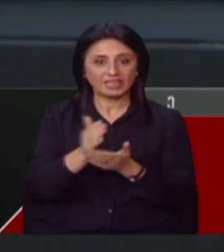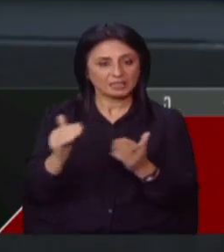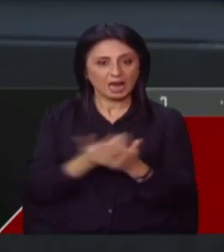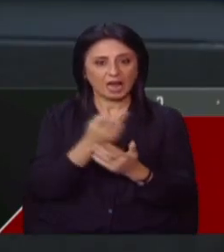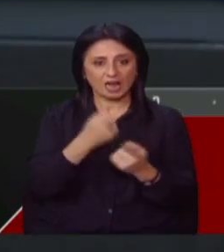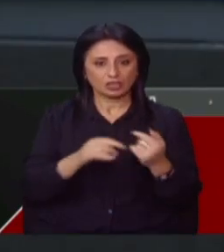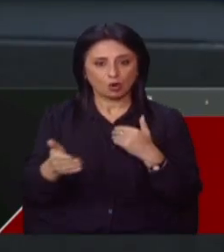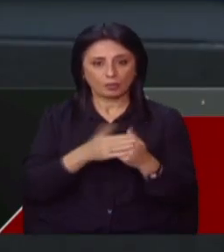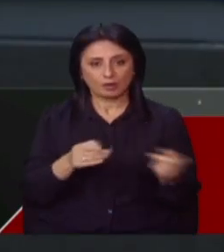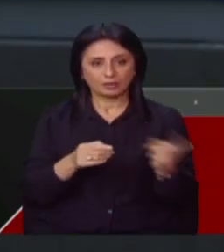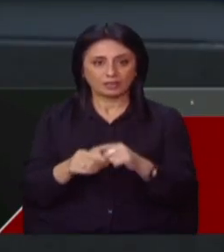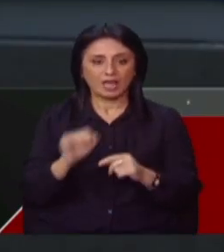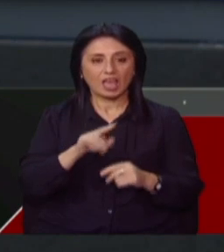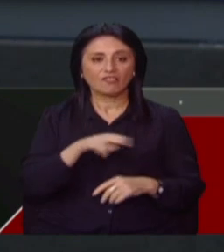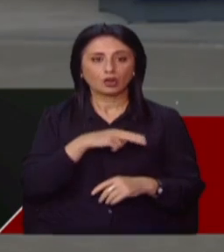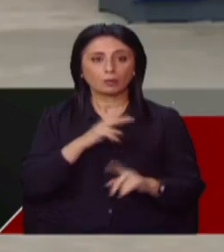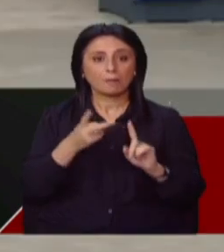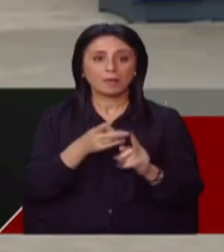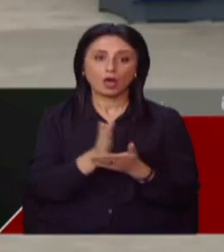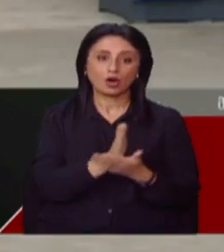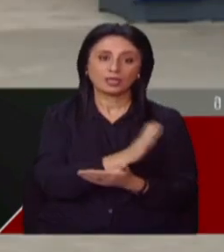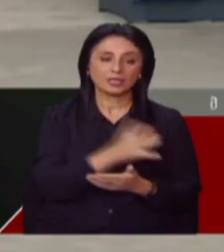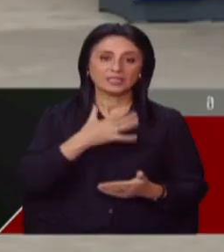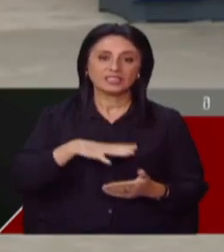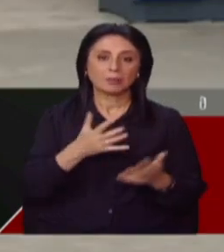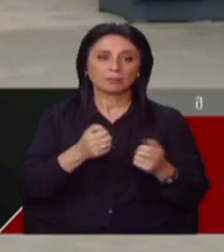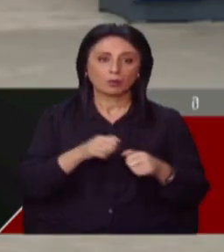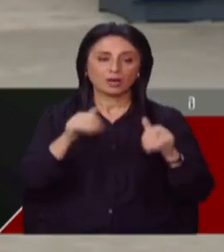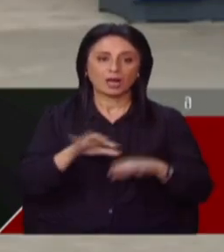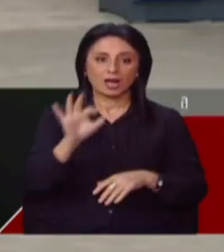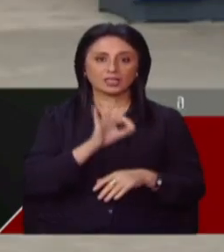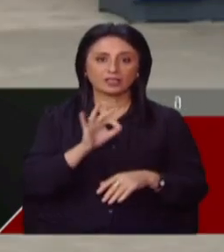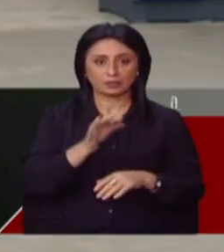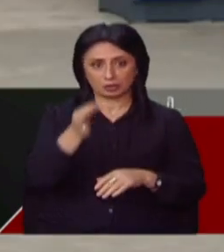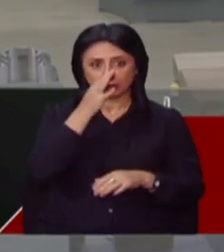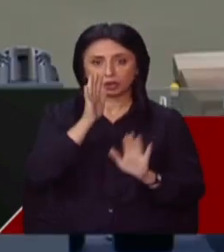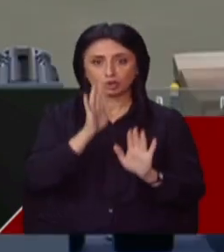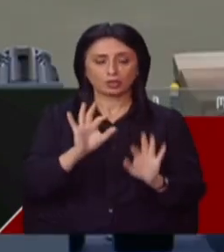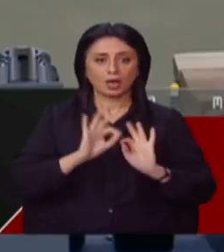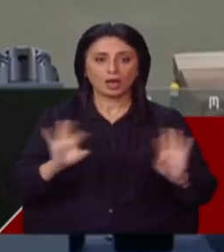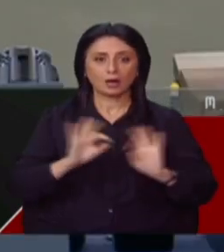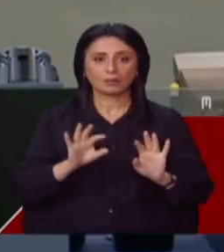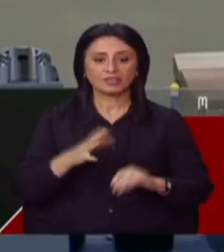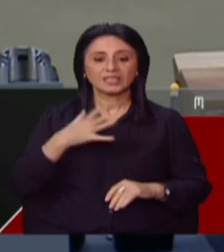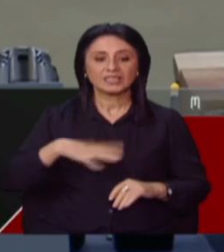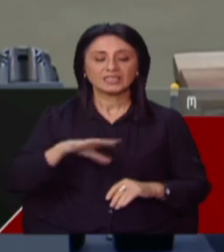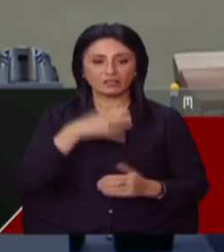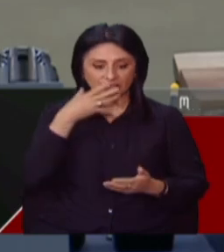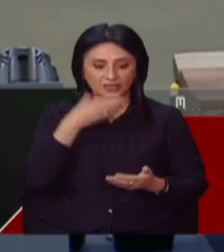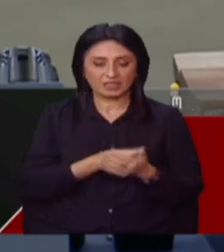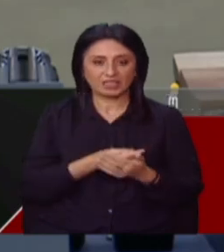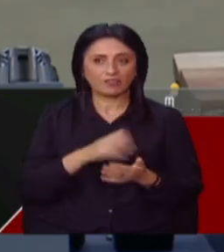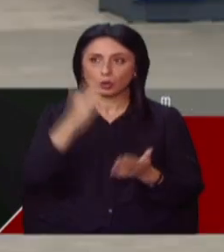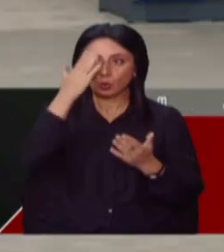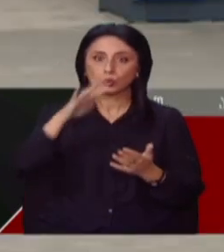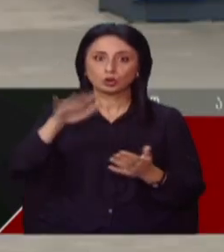ხელახლა უნდა დაუახლოვდეს. ევროდეპუტატების მეორე ნაწილი კი საქართველოში მიღებულ გადაწყვეტილებებს იწონებს და განმარტავს, რომ საქართველომ საკუთარი და